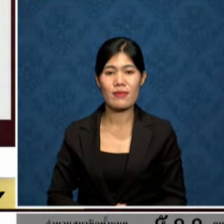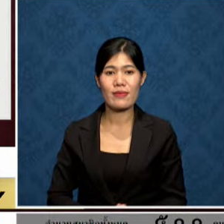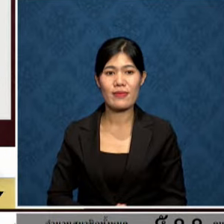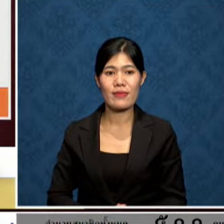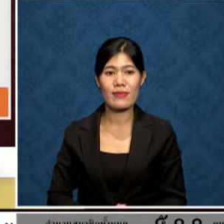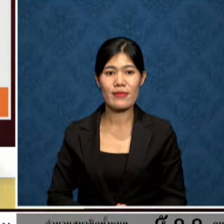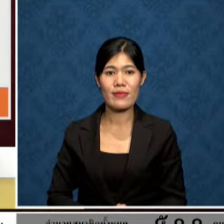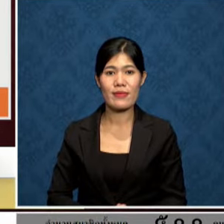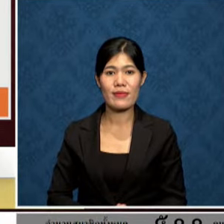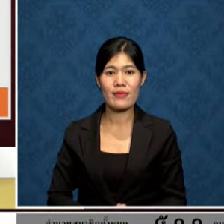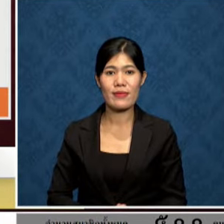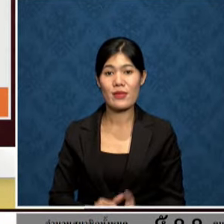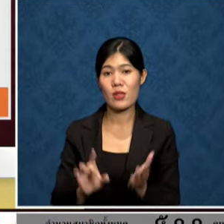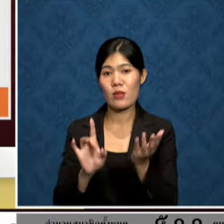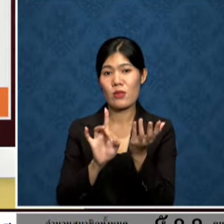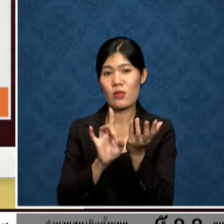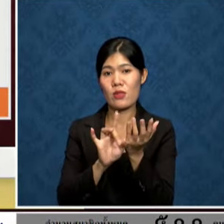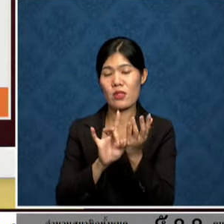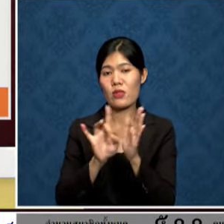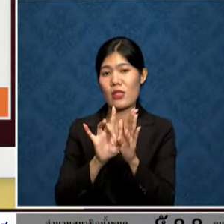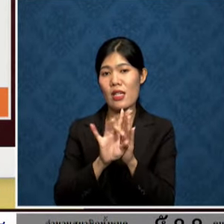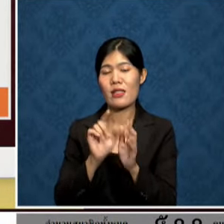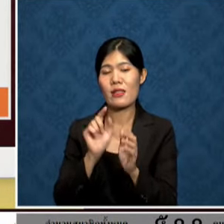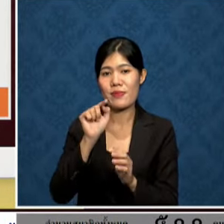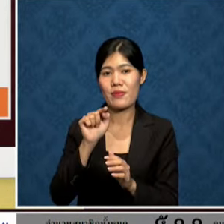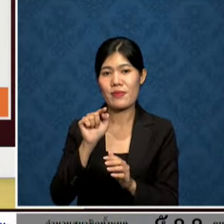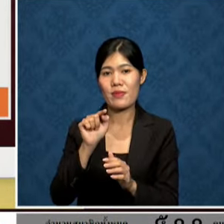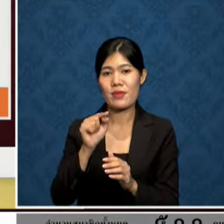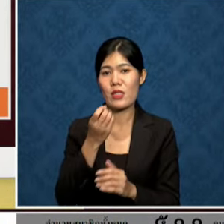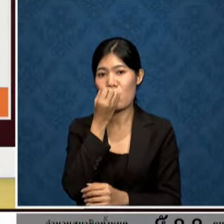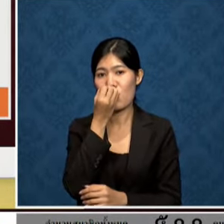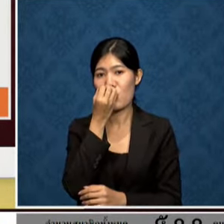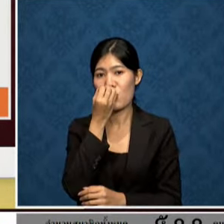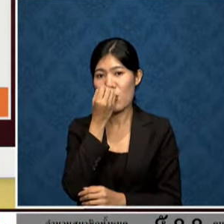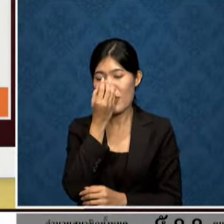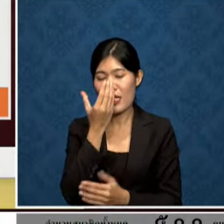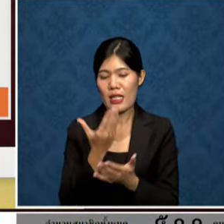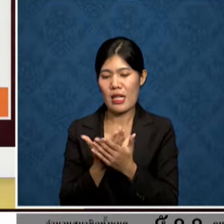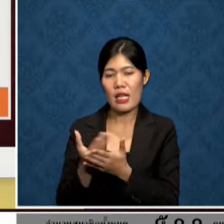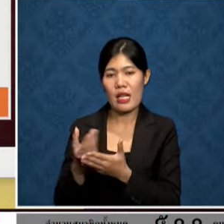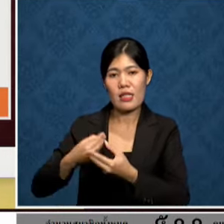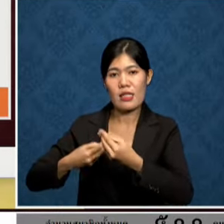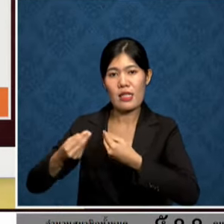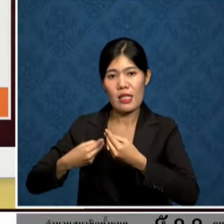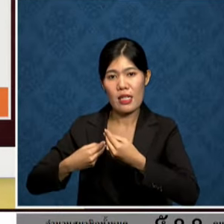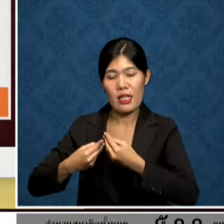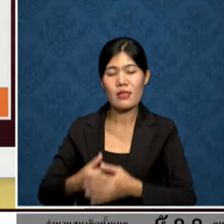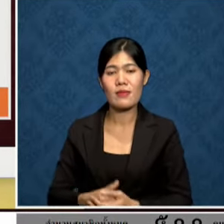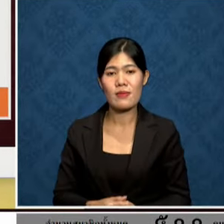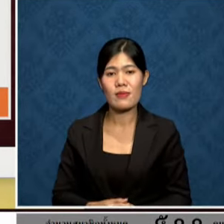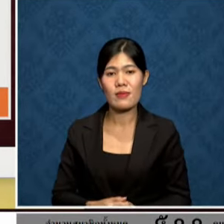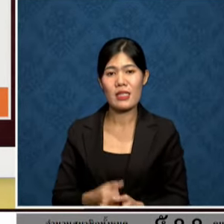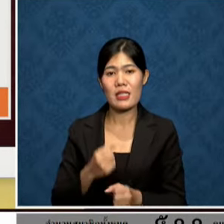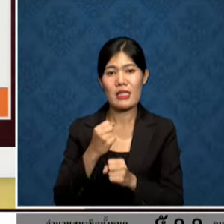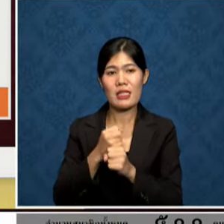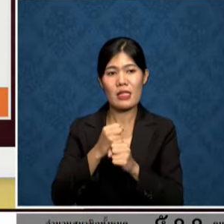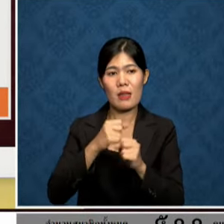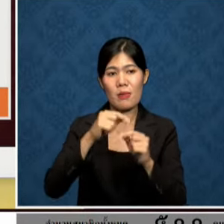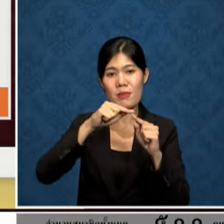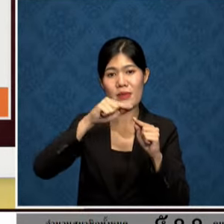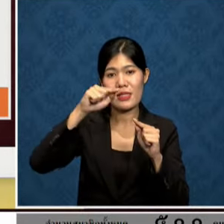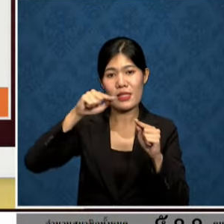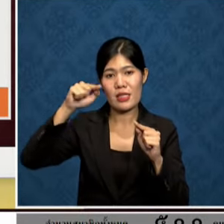ค่ะคือสัดส่วนดอกเบี้ยนะคะต่อรายได้นะคะก็สูงที่สุดโดยรอบ 14ปีและดูเหมือนจะทำสถิติใหม่ไปเรื่อยๆ